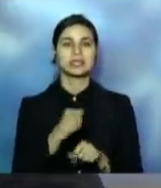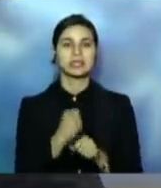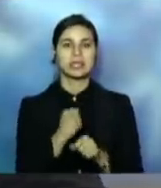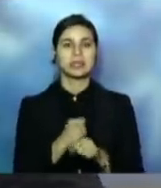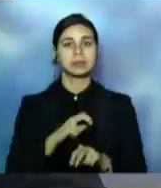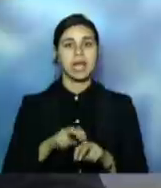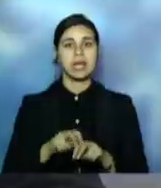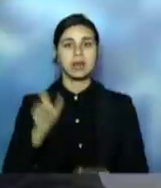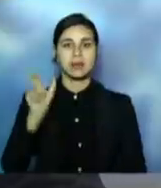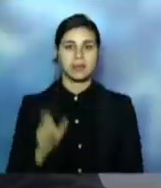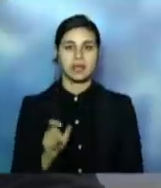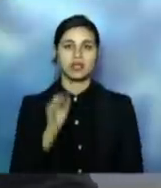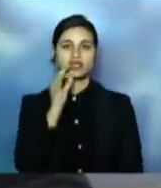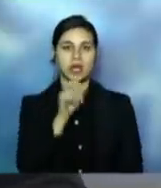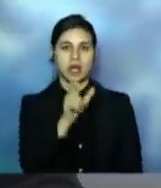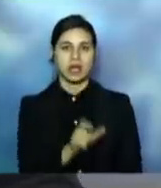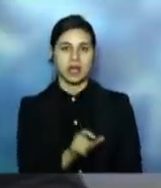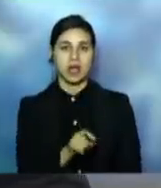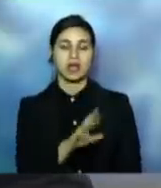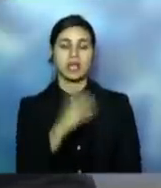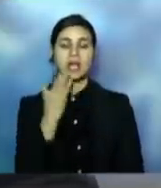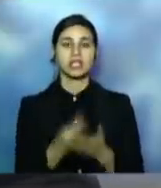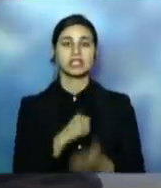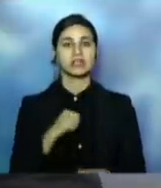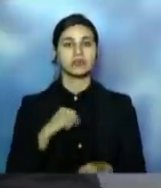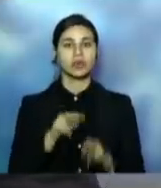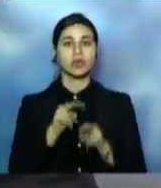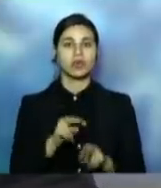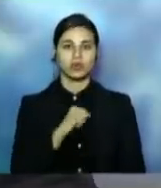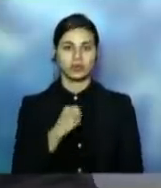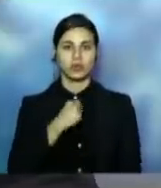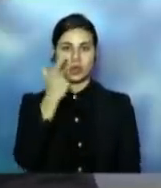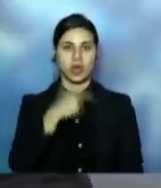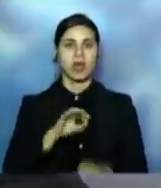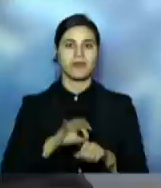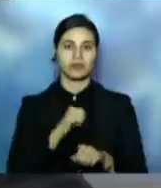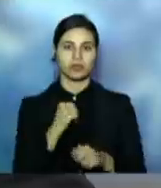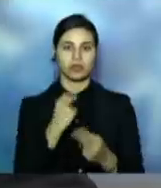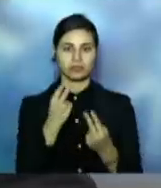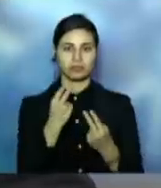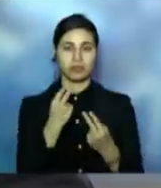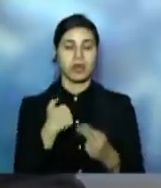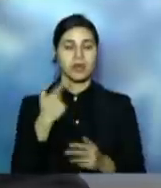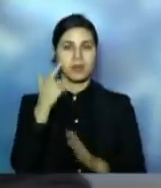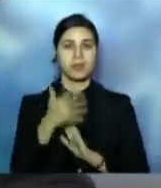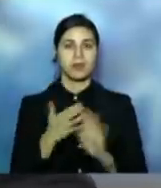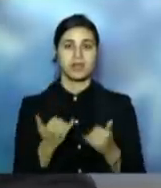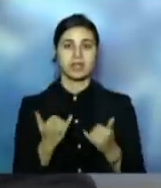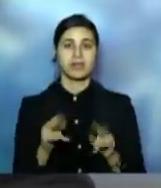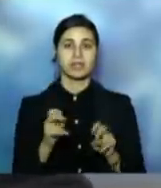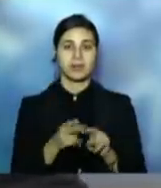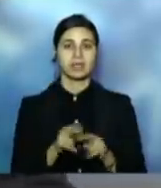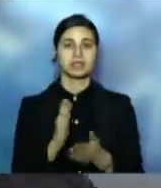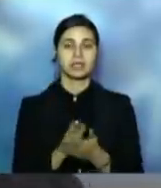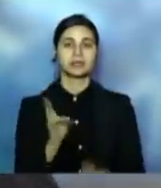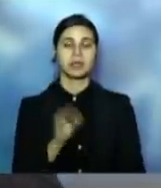აკეთებს ექიმი დიაბეტის დროს და თვითკონტროლი არის ის, რასაც აკეთებს პაციენტი. მე მივხვდი, რომ ჩვენი დღევანდელი თემა ეს